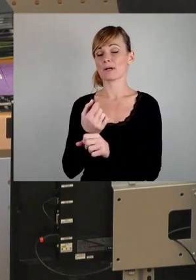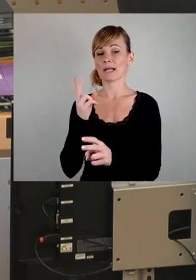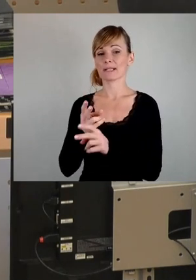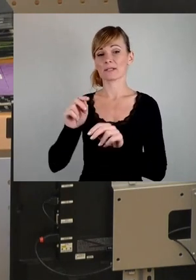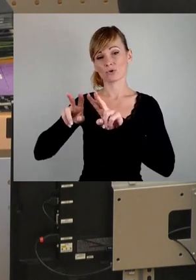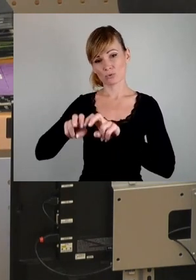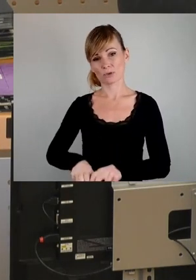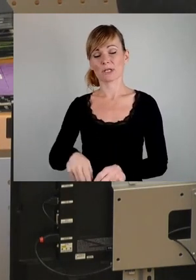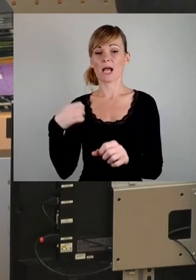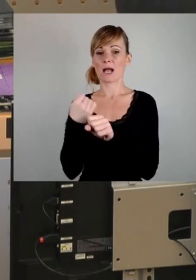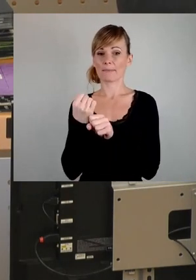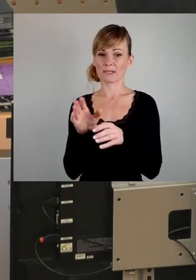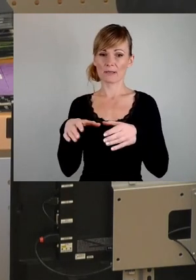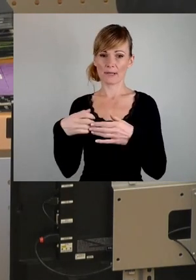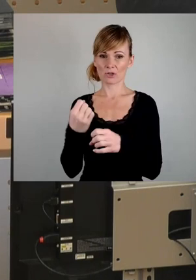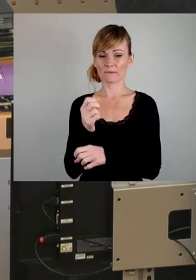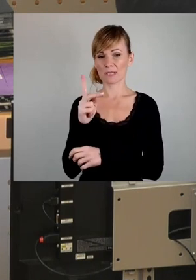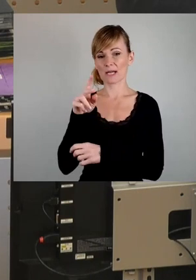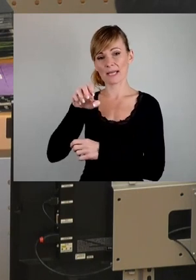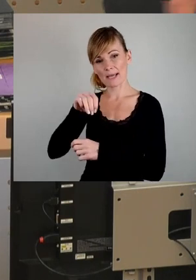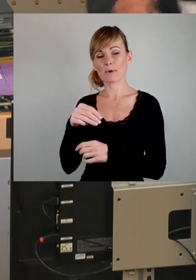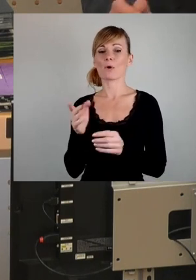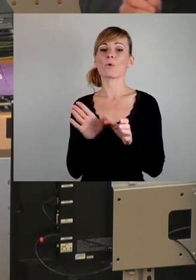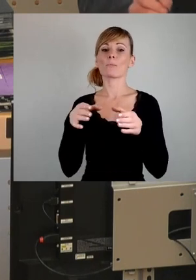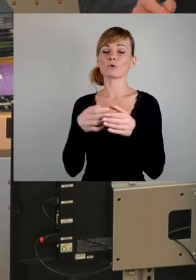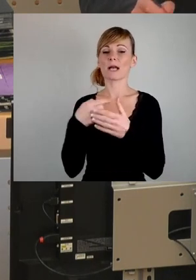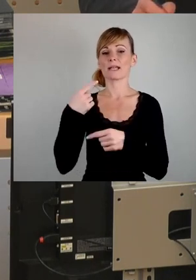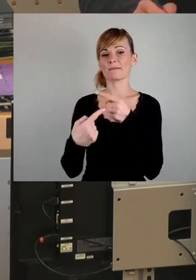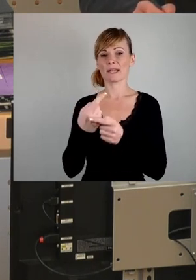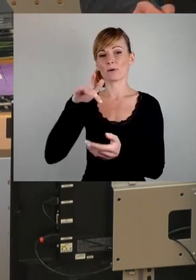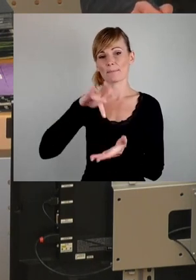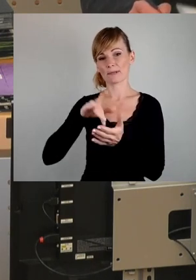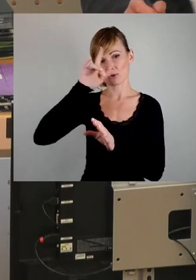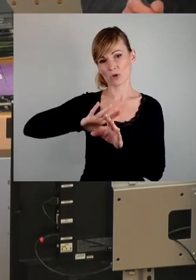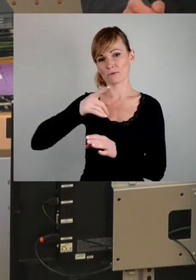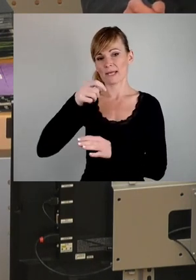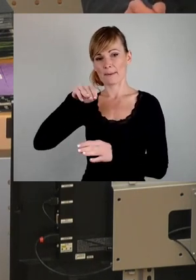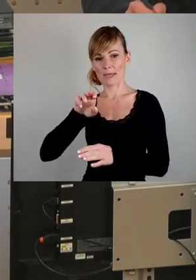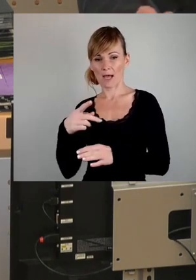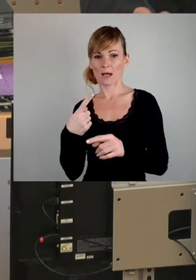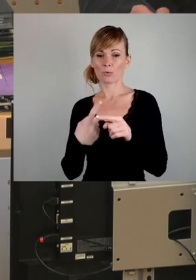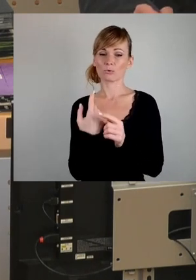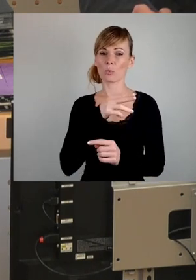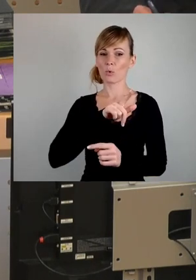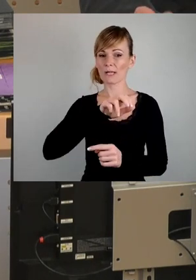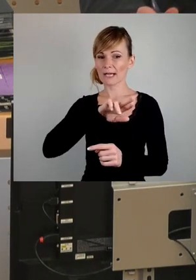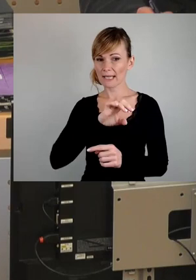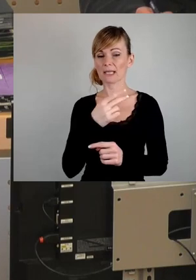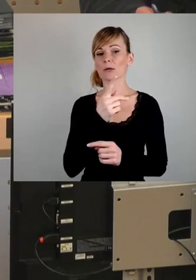Arbeitsgemeinschaft KIM, Kommunalentwicklung Mitteldeutschland GmbH und Ulrich Krüger, Landschaftsarchitekten,